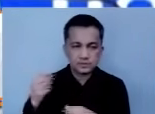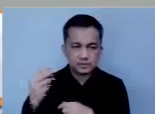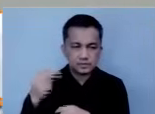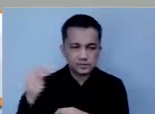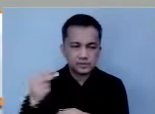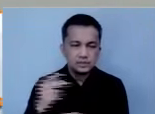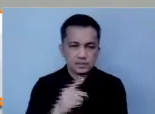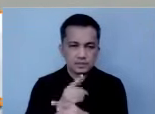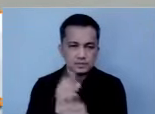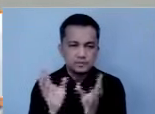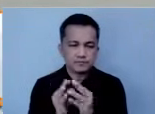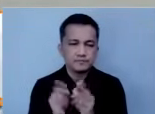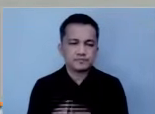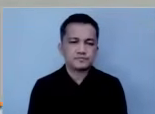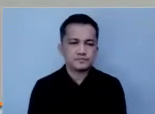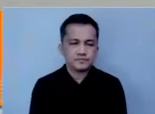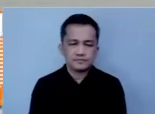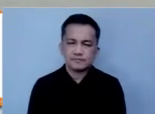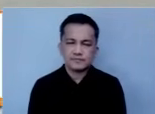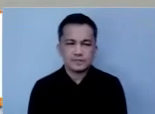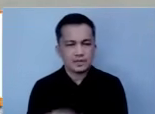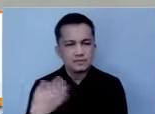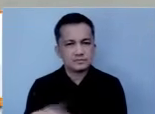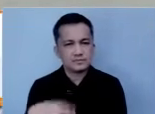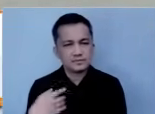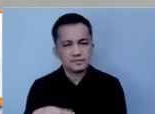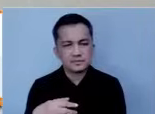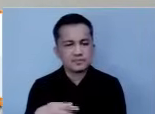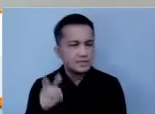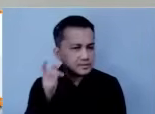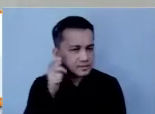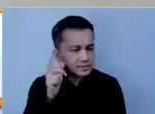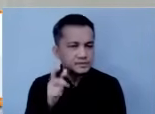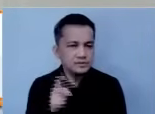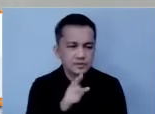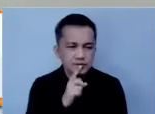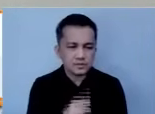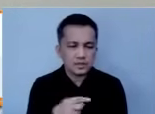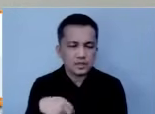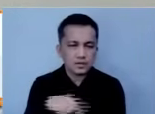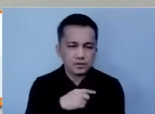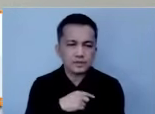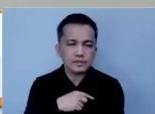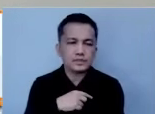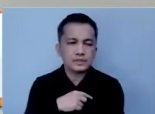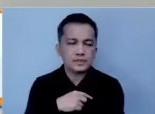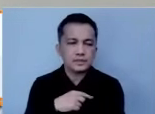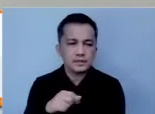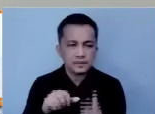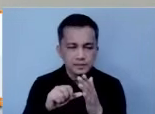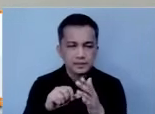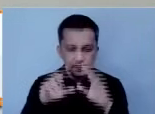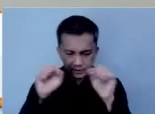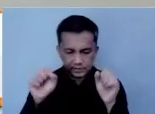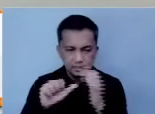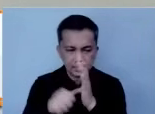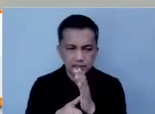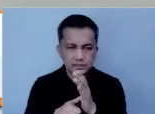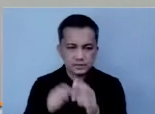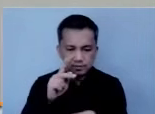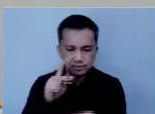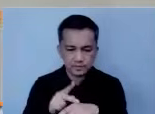summit. Napaka-refreshing na pakinggan is that our president highlighted the Philippines' vision in